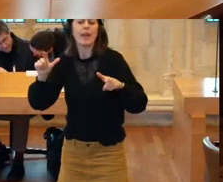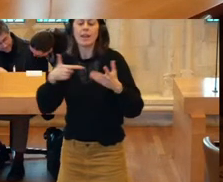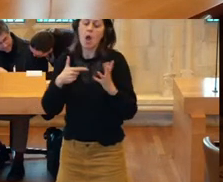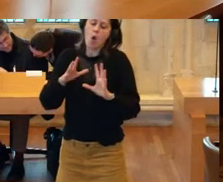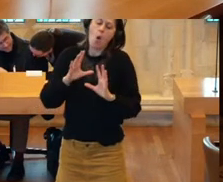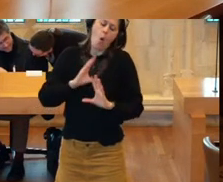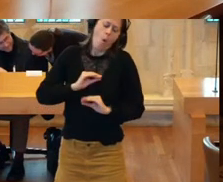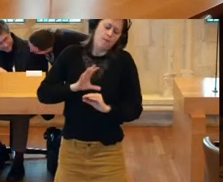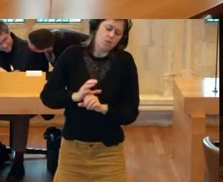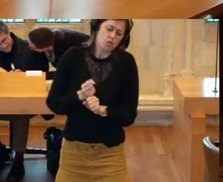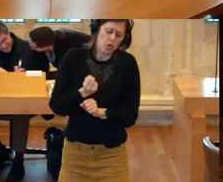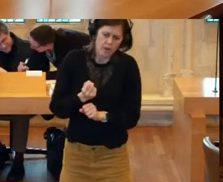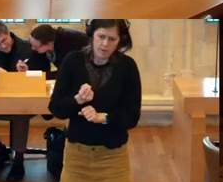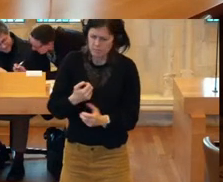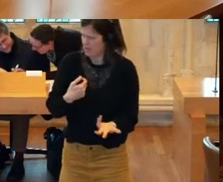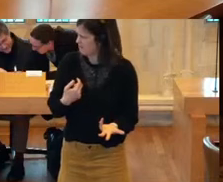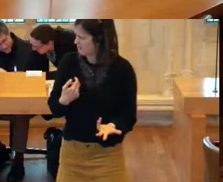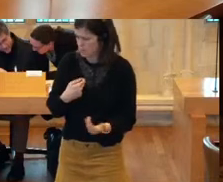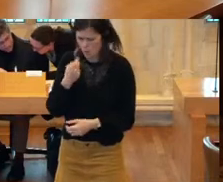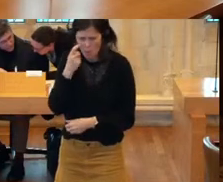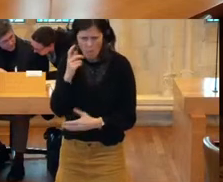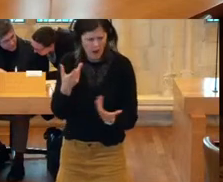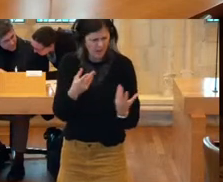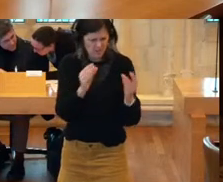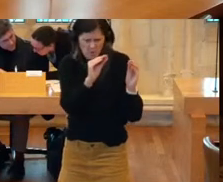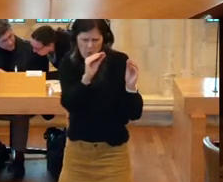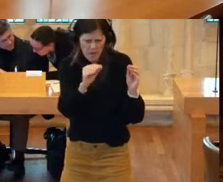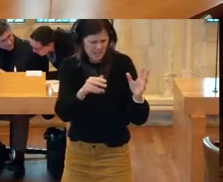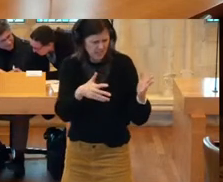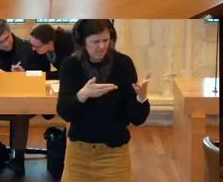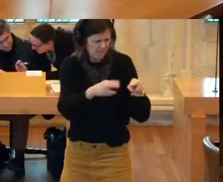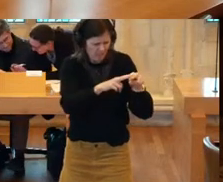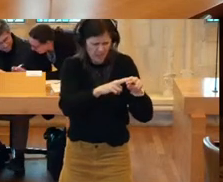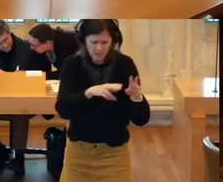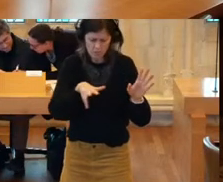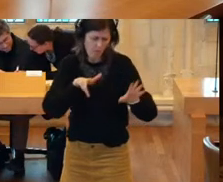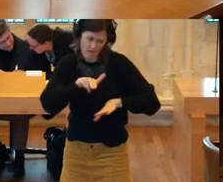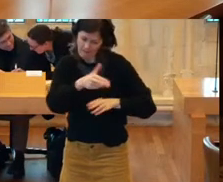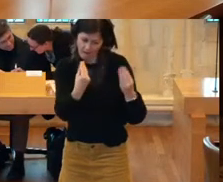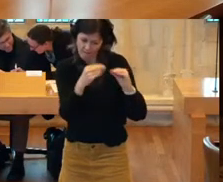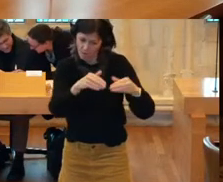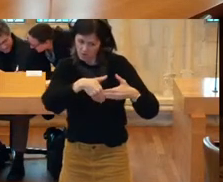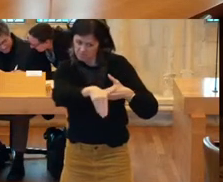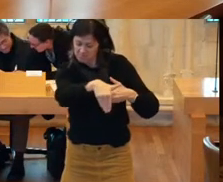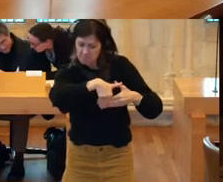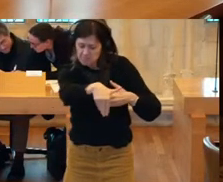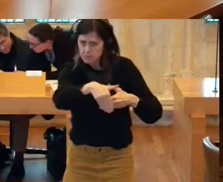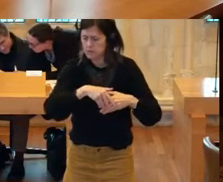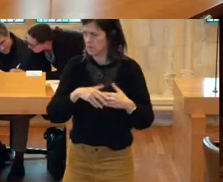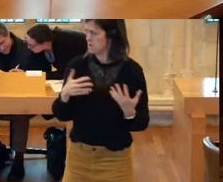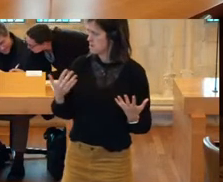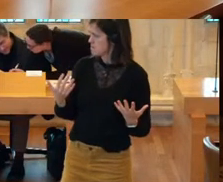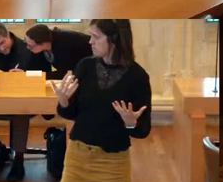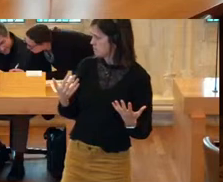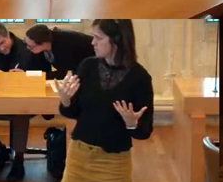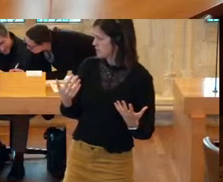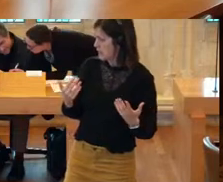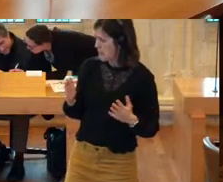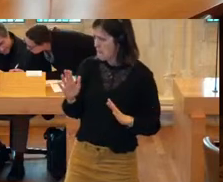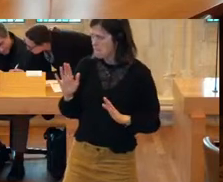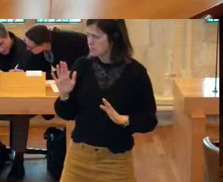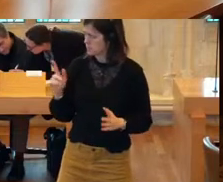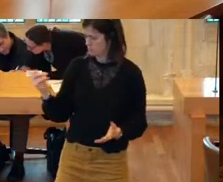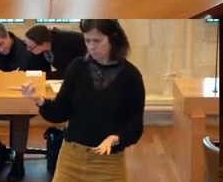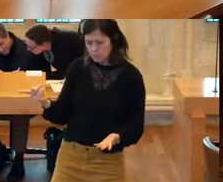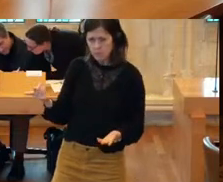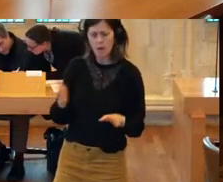et de nombreux commerces de proximité sont ou vont être en vente dans le centre-ville. Est-ce le moment de